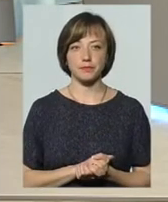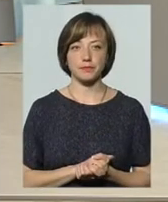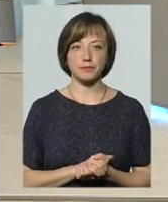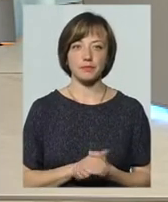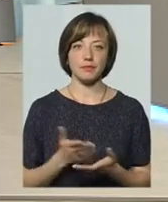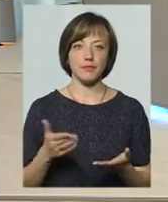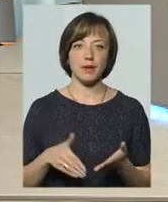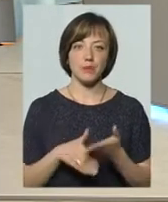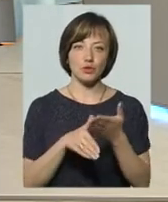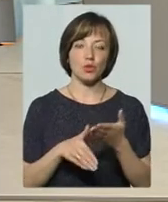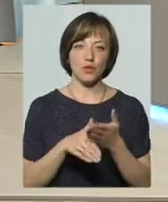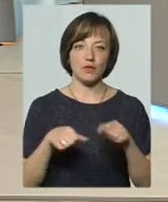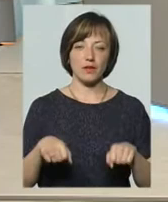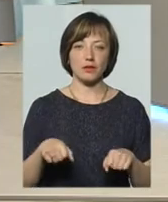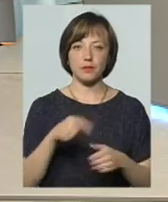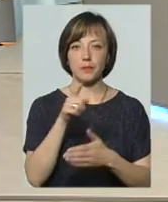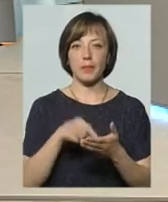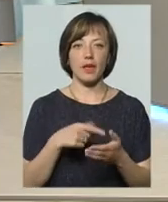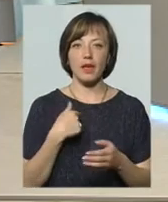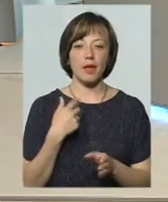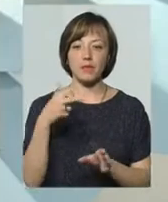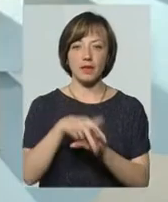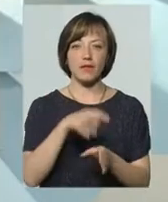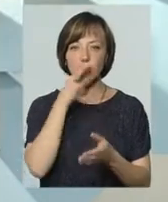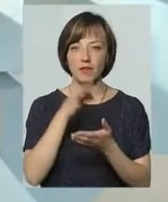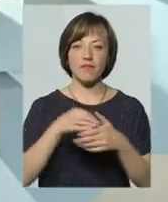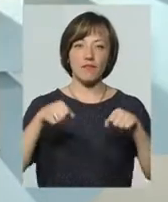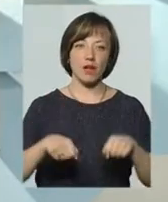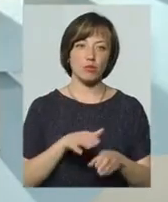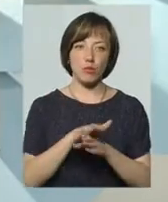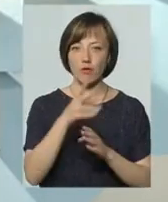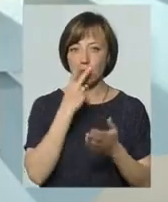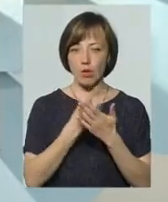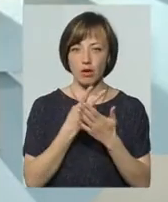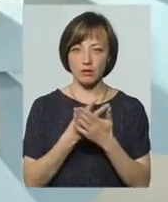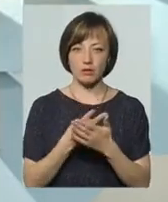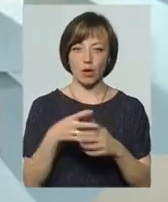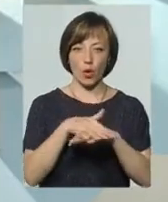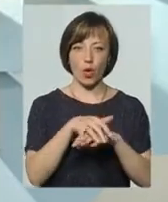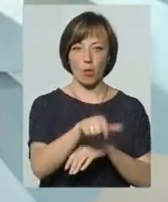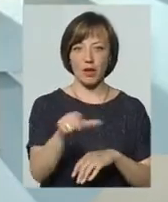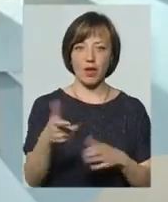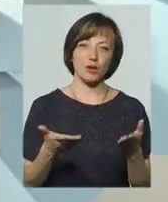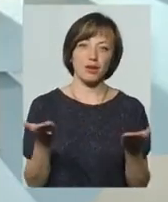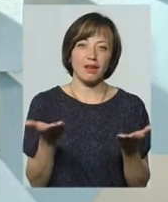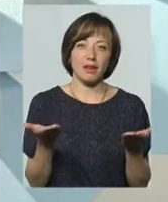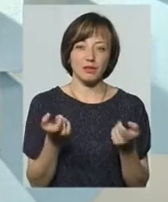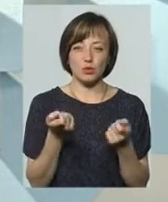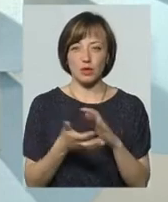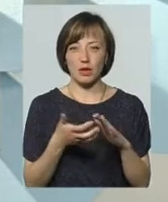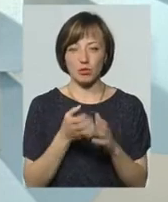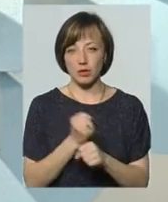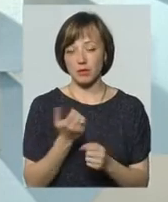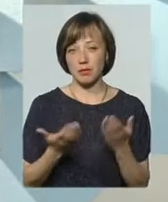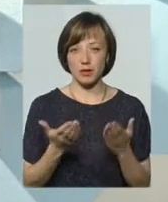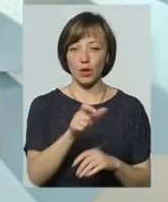прикладав, скажімо так, всю відповідальність на чиновників, на владу. Я думаю, що влада це повністю відображає громадськість. Ну, якщо десь там вона не допрацьовує, ну